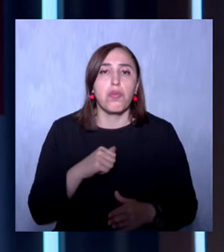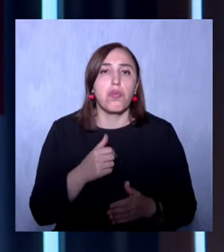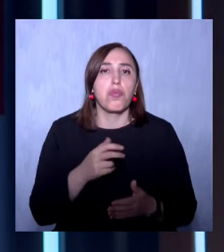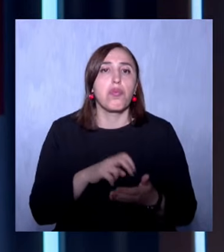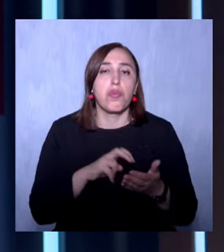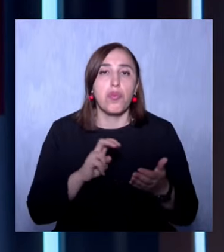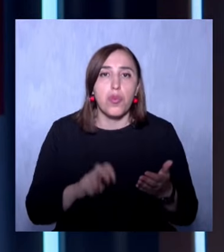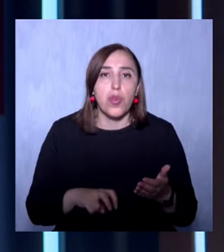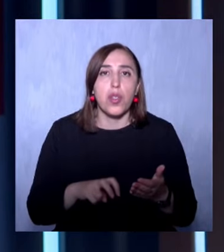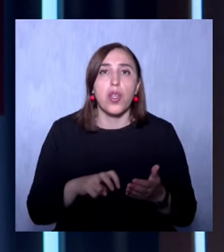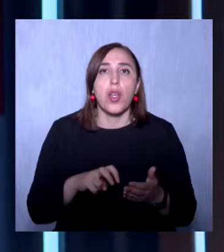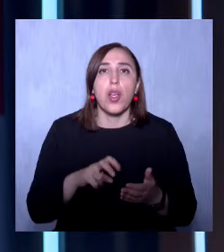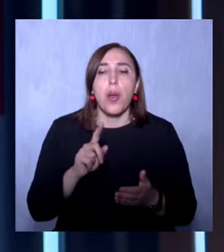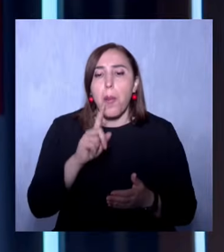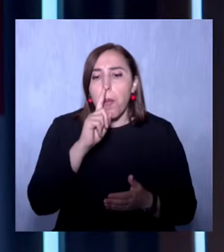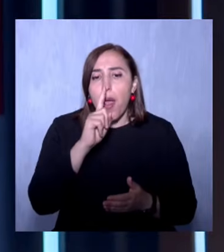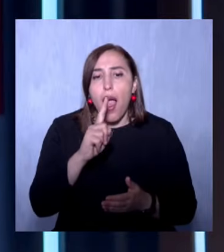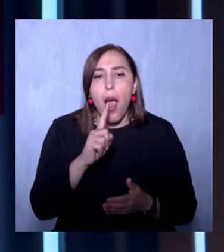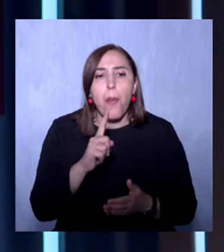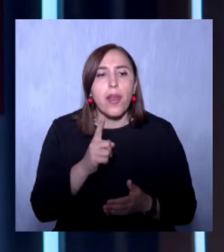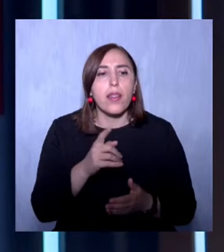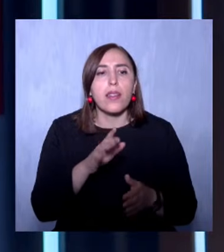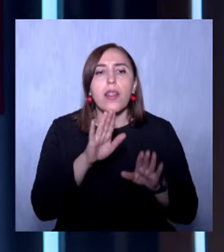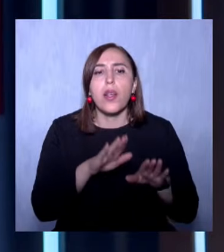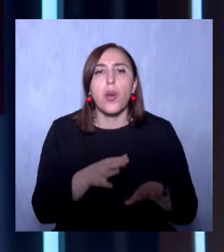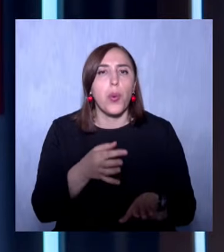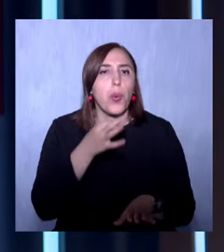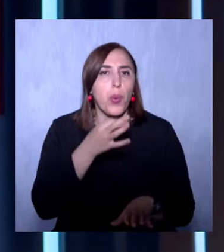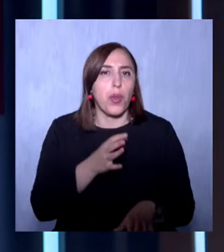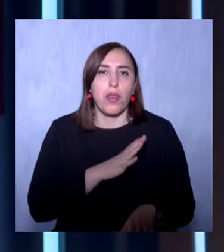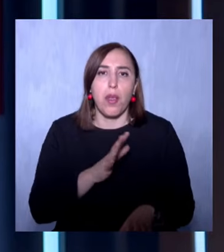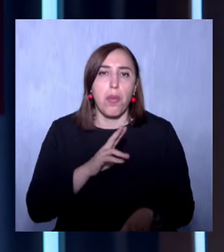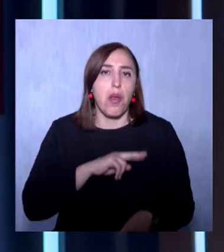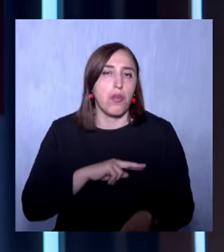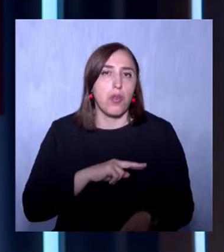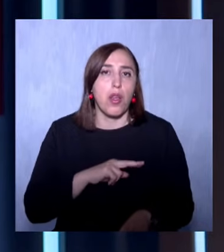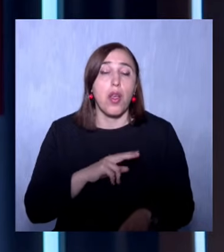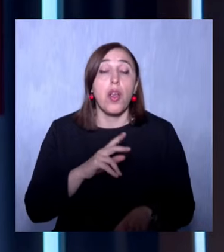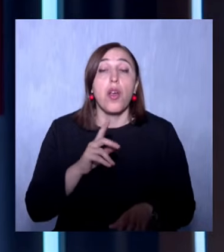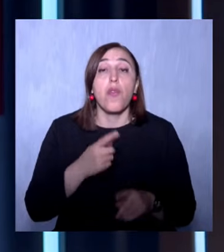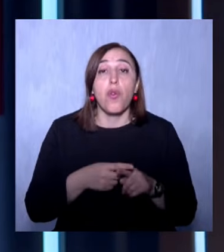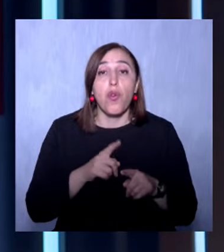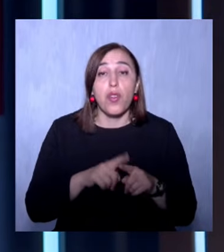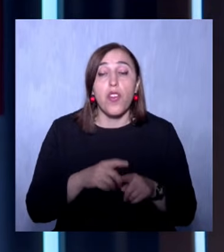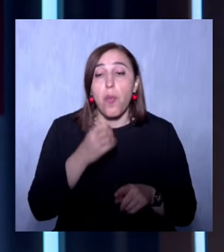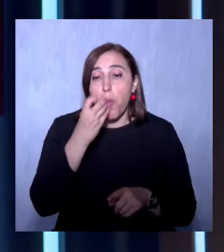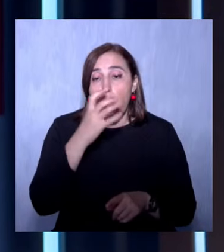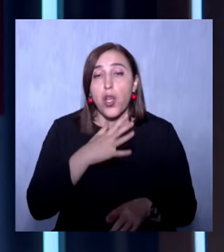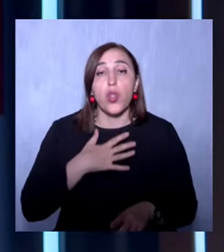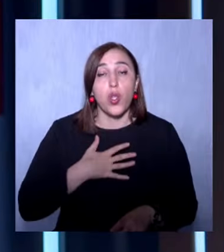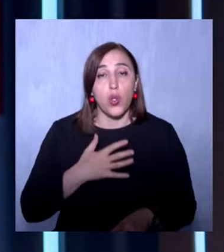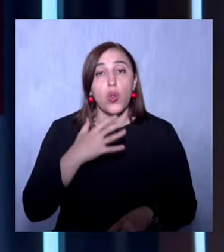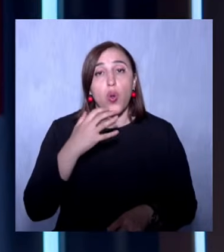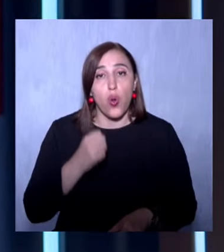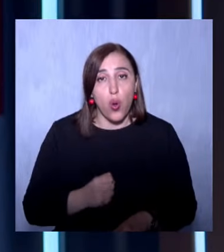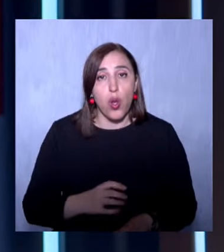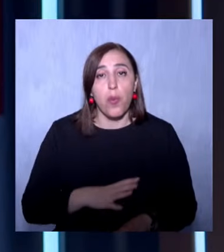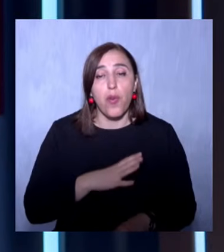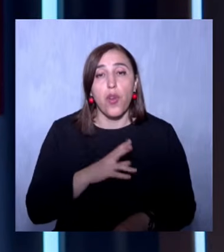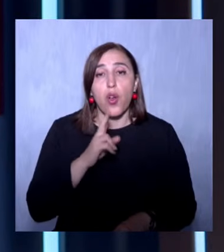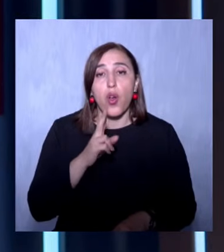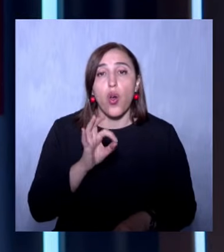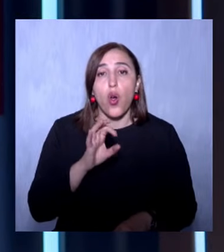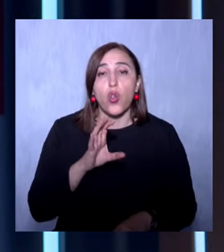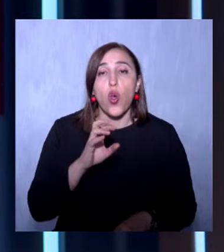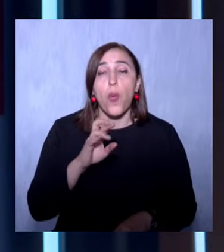Ղարաբաղում չանցկացնելով անգամ 1 ամիս։ Ըստ փորձագետների, պատճառը Բաքվից հնչած դժգոհություններն էին, քանի որ